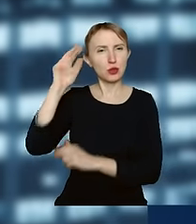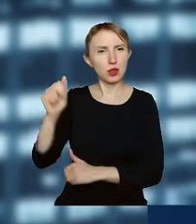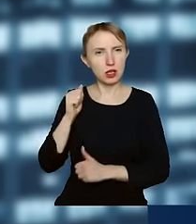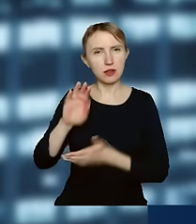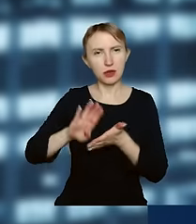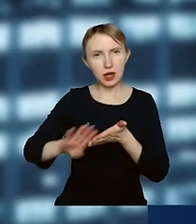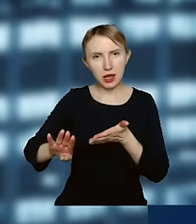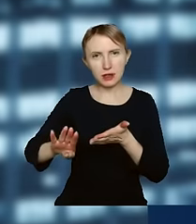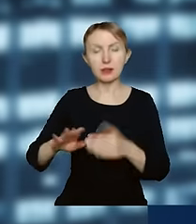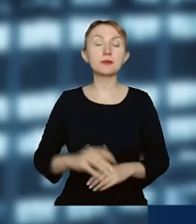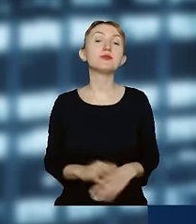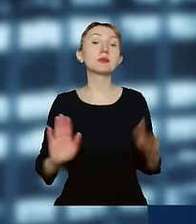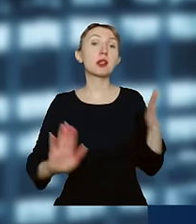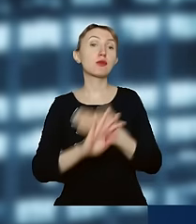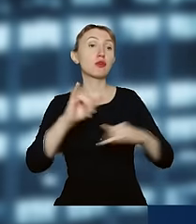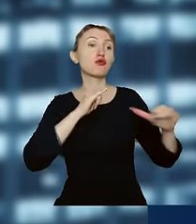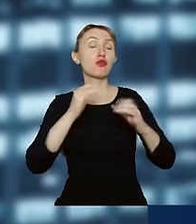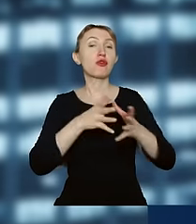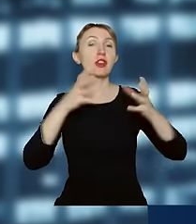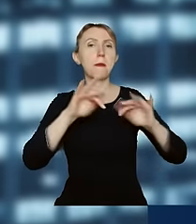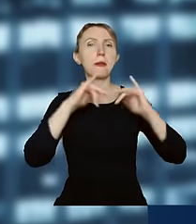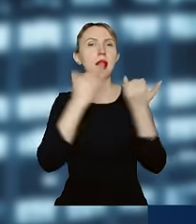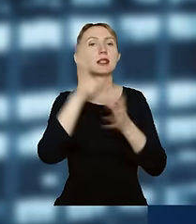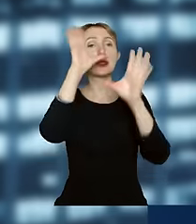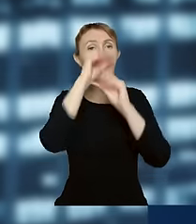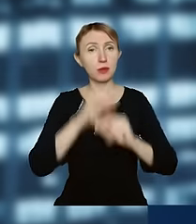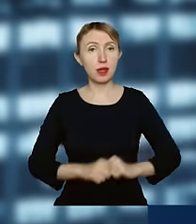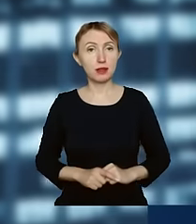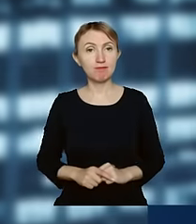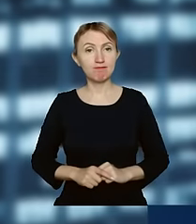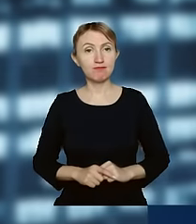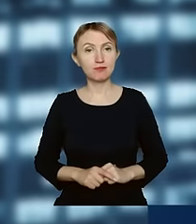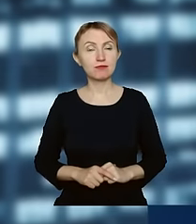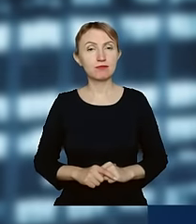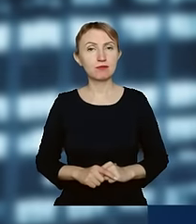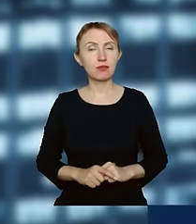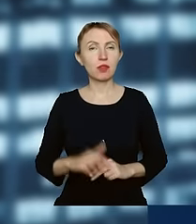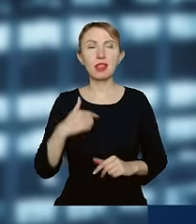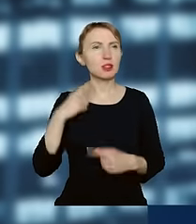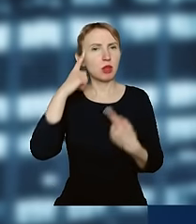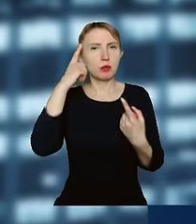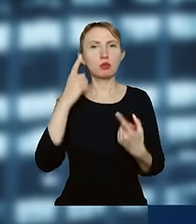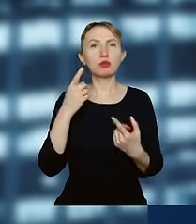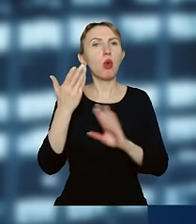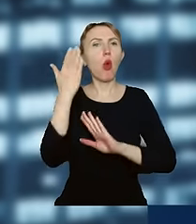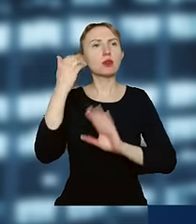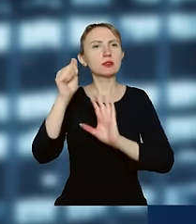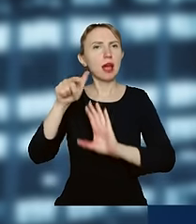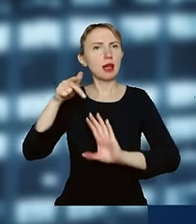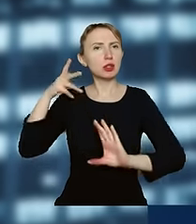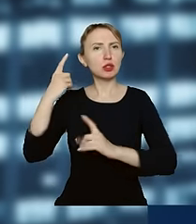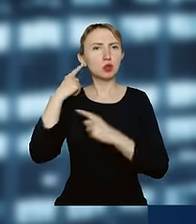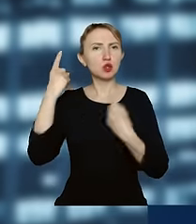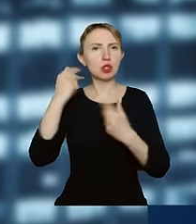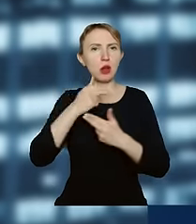że przedstawiciele rządu i większości parlamentarnej zapomnieli. W każdym razie nie przypominam sobie, żebym w ostatnich tygodniach usłyszał coś